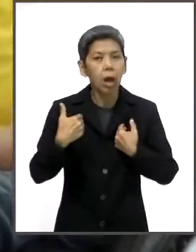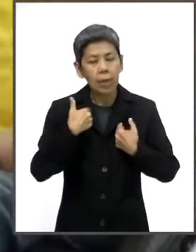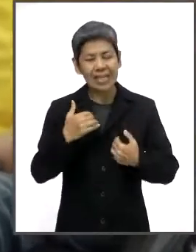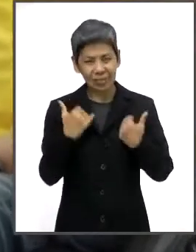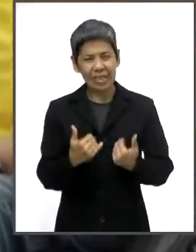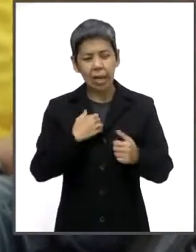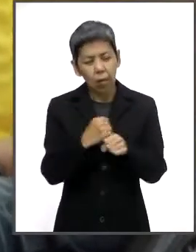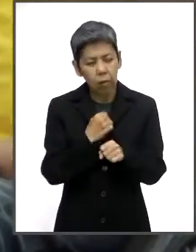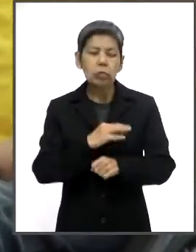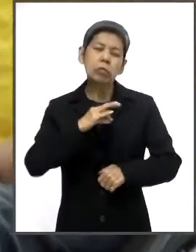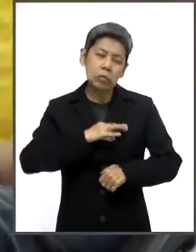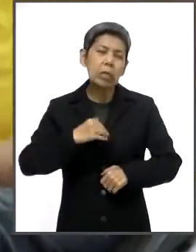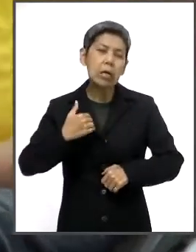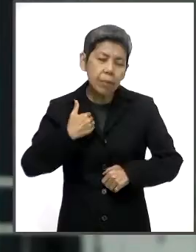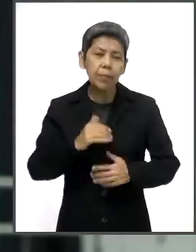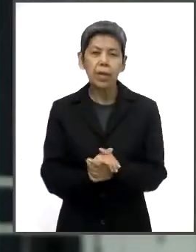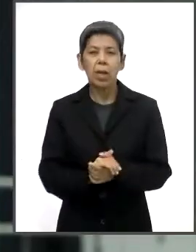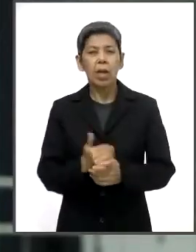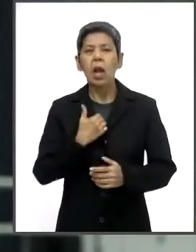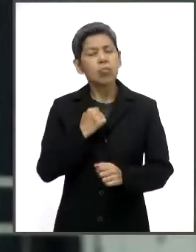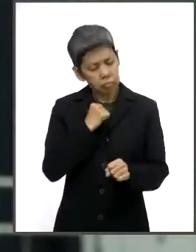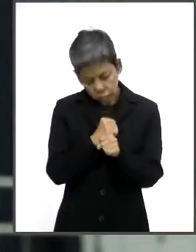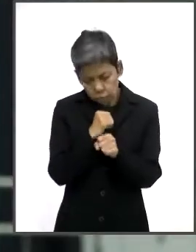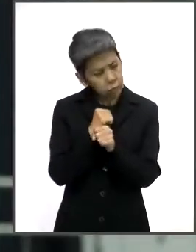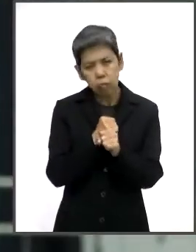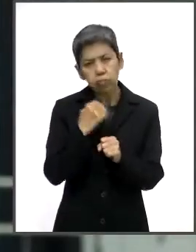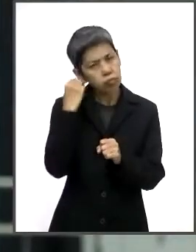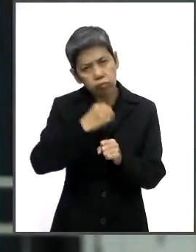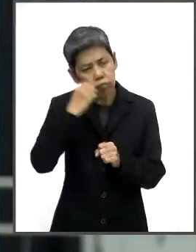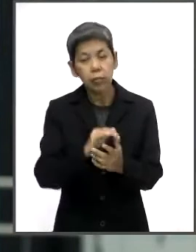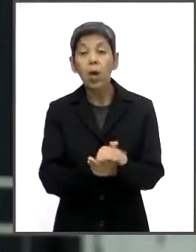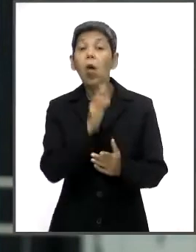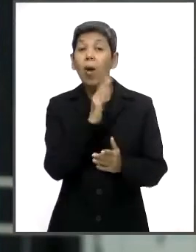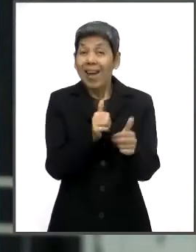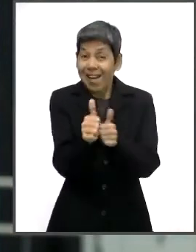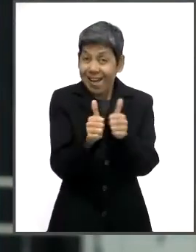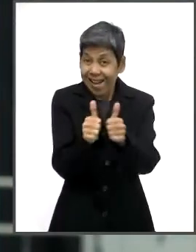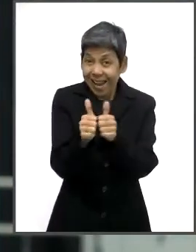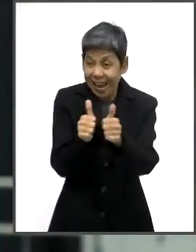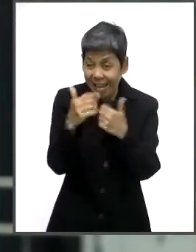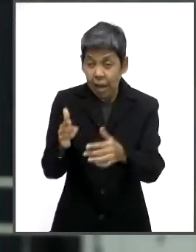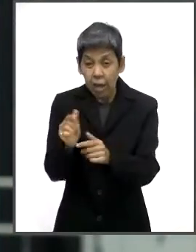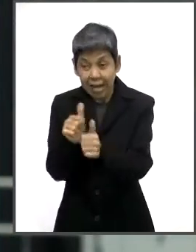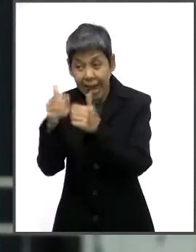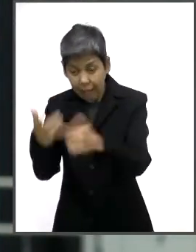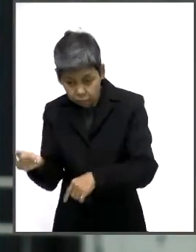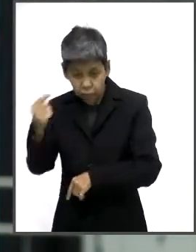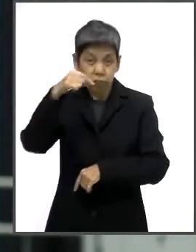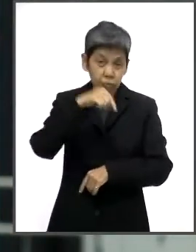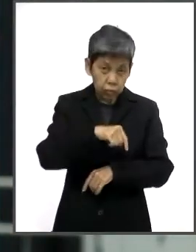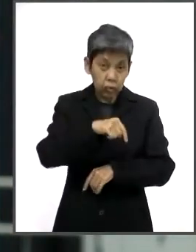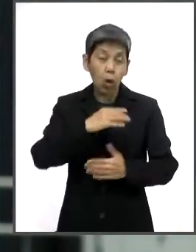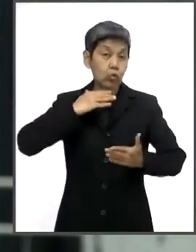คะว่าวันนี้เราซ้อมเป็นยังไงคือเราหยุดไม่ได้ค่ะระยะเวลาสมมติว่าเราไปแข่งแมตช์นี้แล้วอะแล้วกลับมาแล้วเ